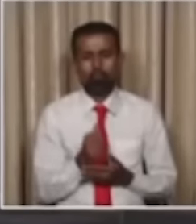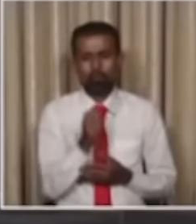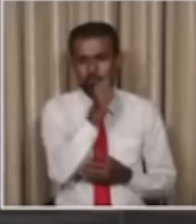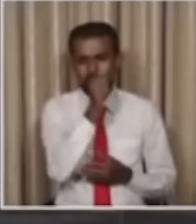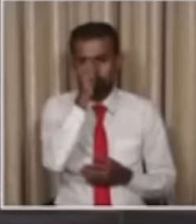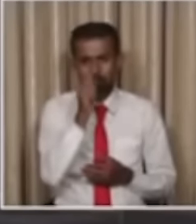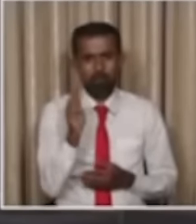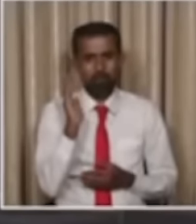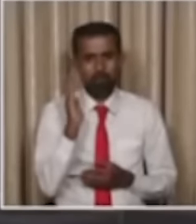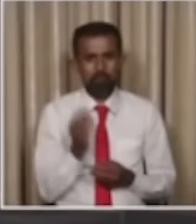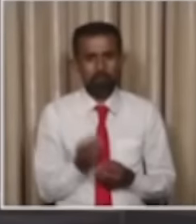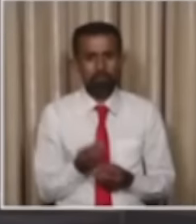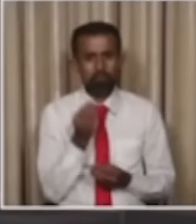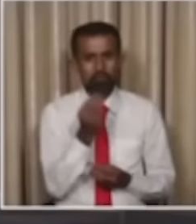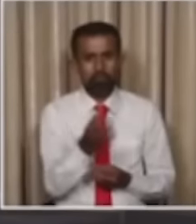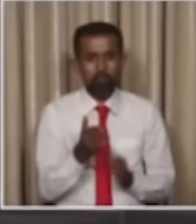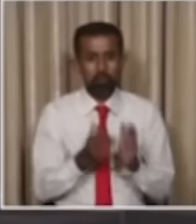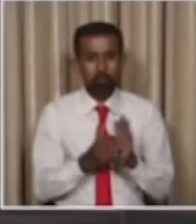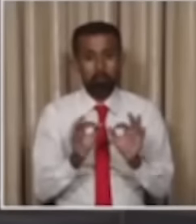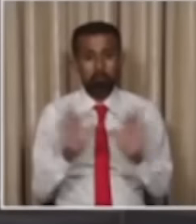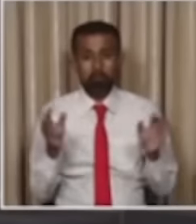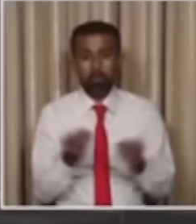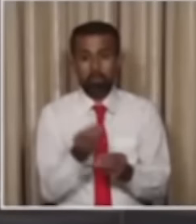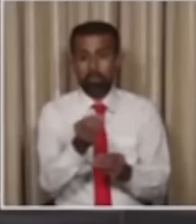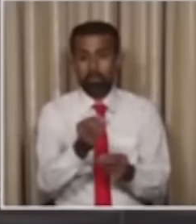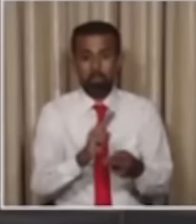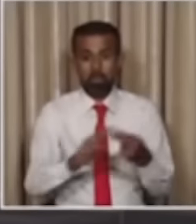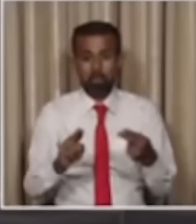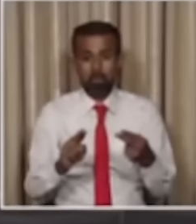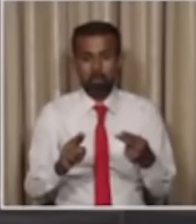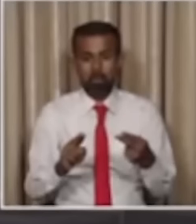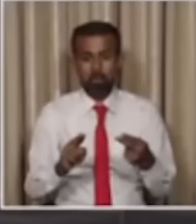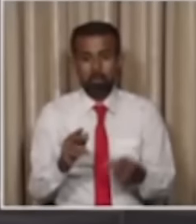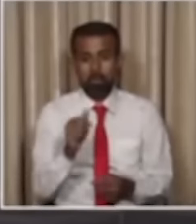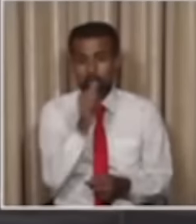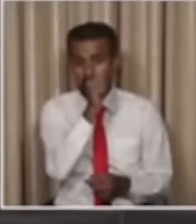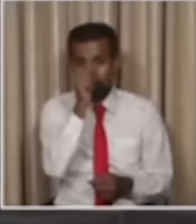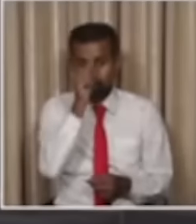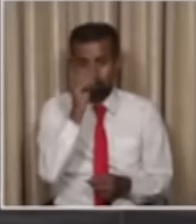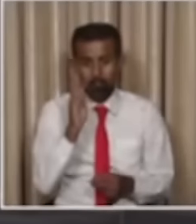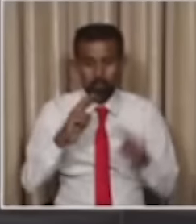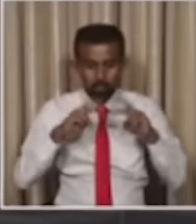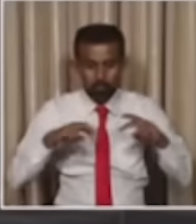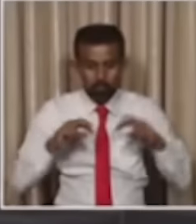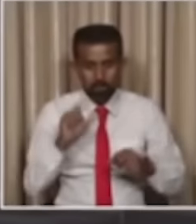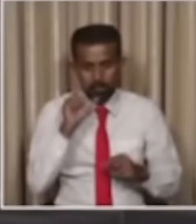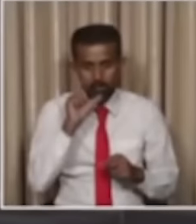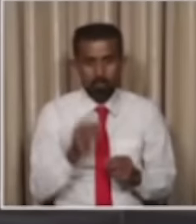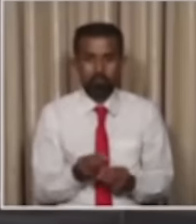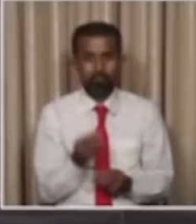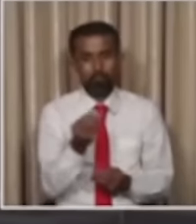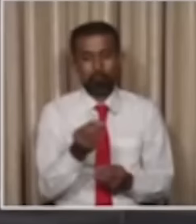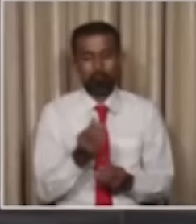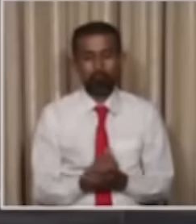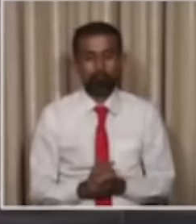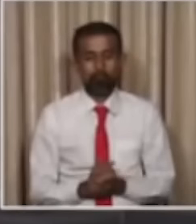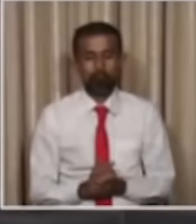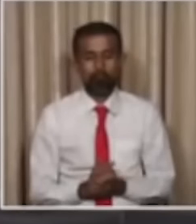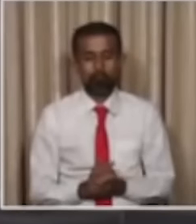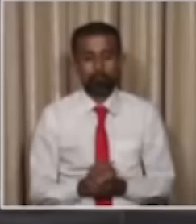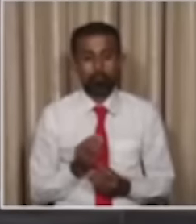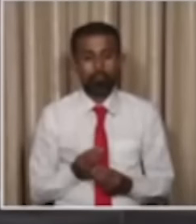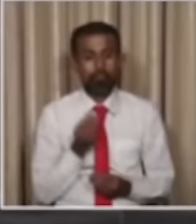දුන්නා. මාධ්‍යයට එහෙම දෙන්න එපා, නමුත් උන්වහන්සේලාට මේක අධ්‍යයනය කරන්න කියන. මම ඒක